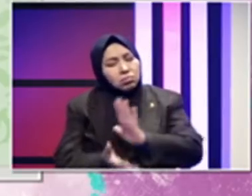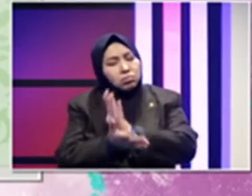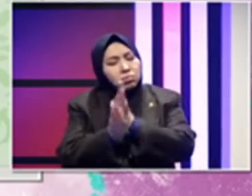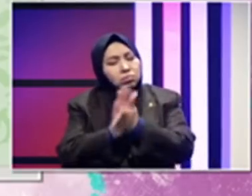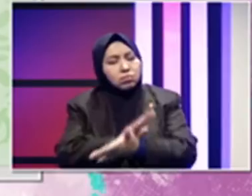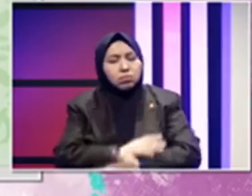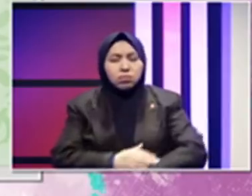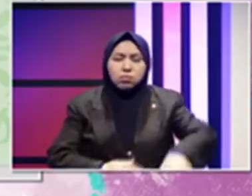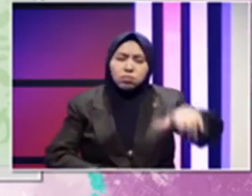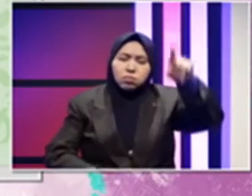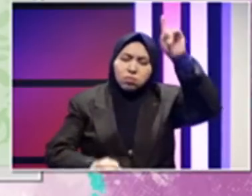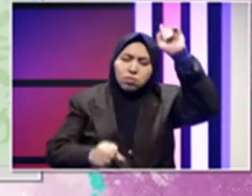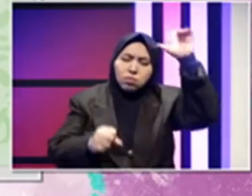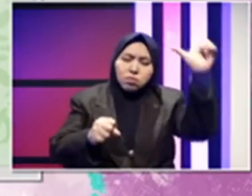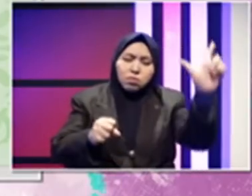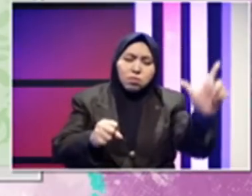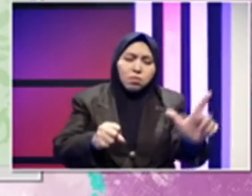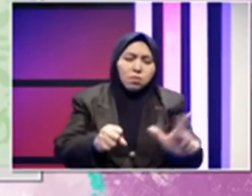ليوفيهم